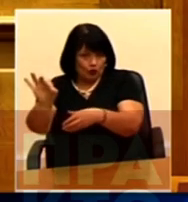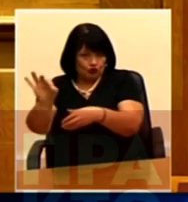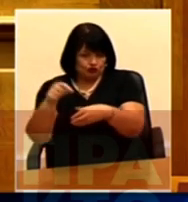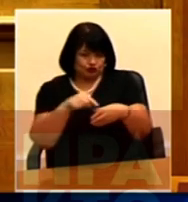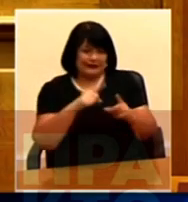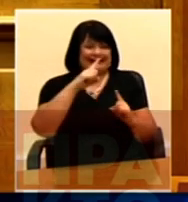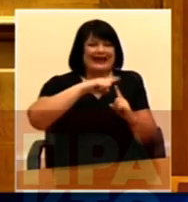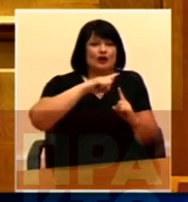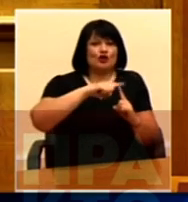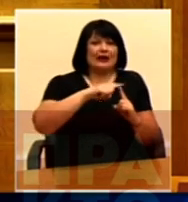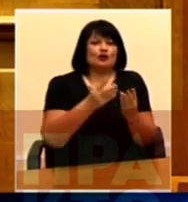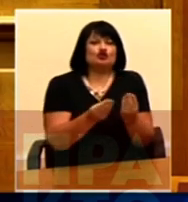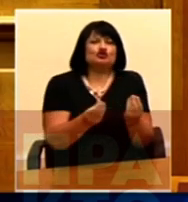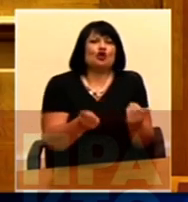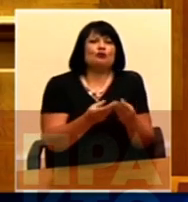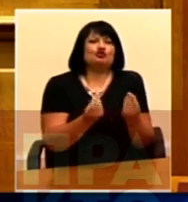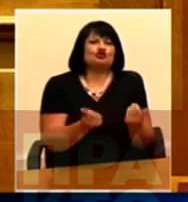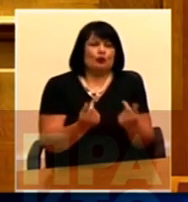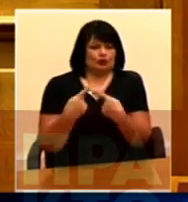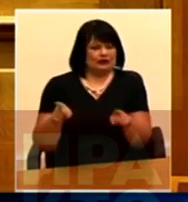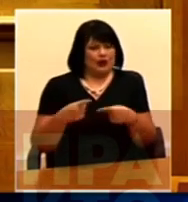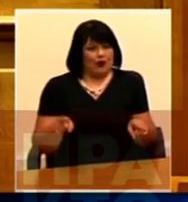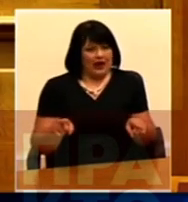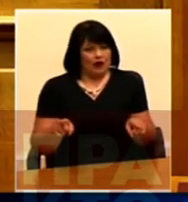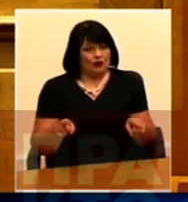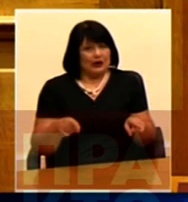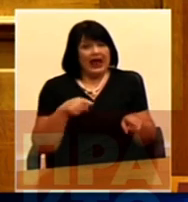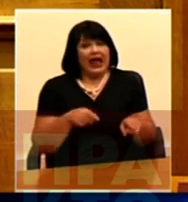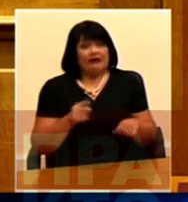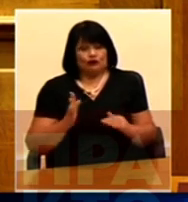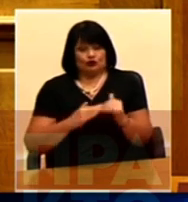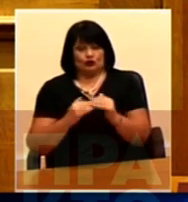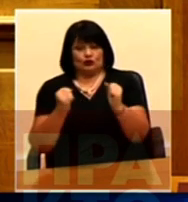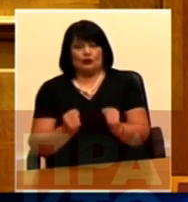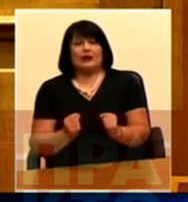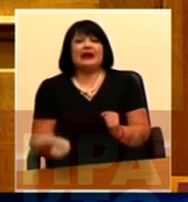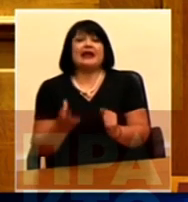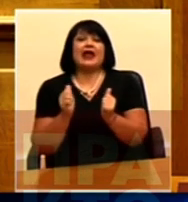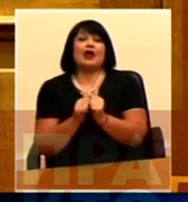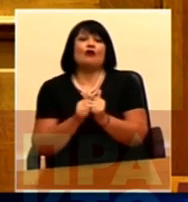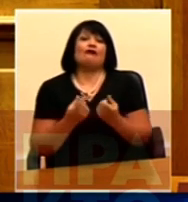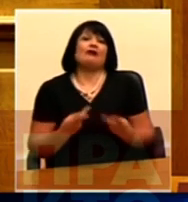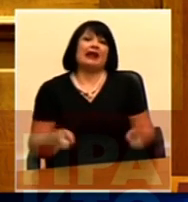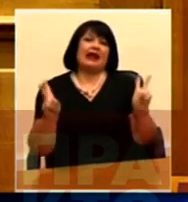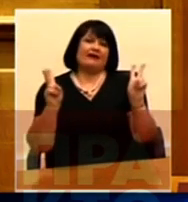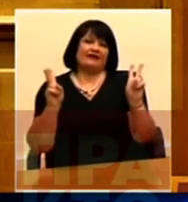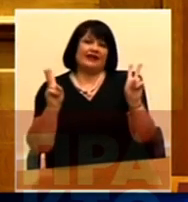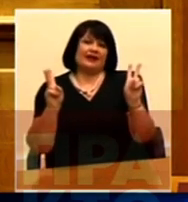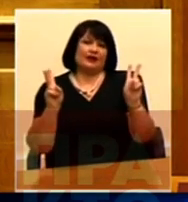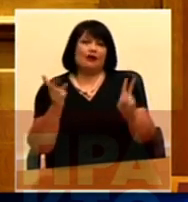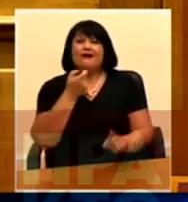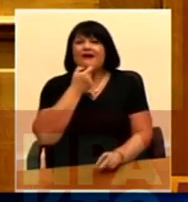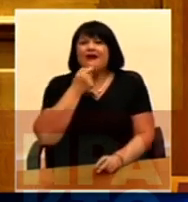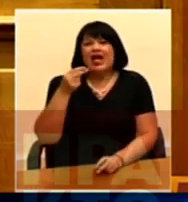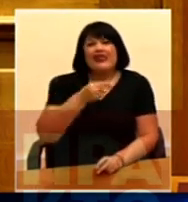του τεχνοκρατικού μέσου, βρίσκεται στη βάση του νεοφιλελεύθερου μορφώματος που ξεκινάει με την κυρία Θάτσερ